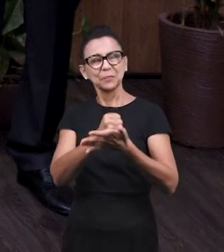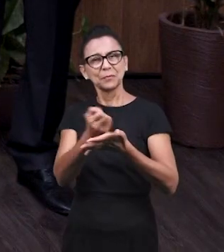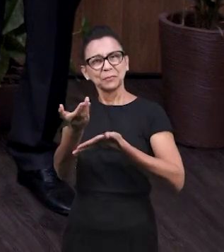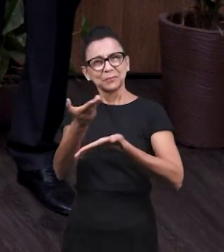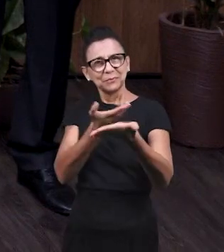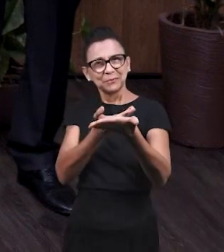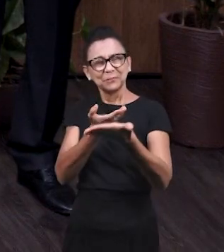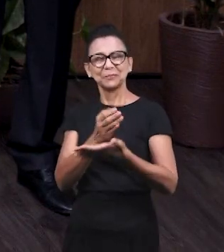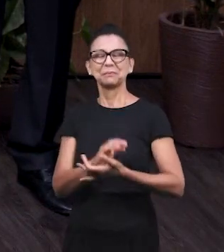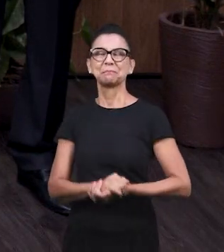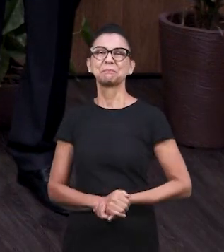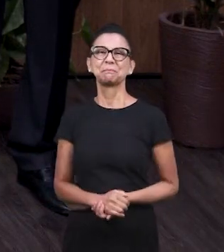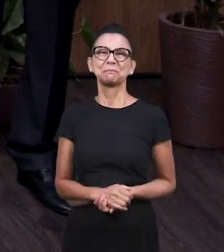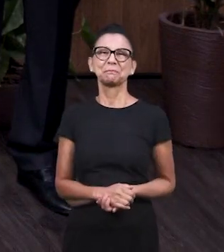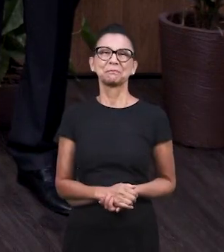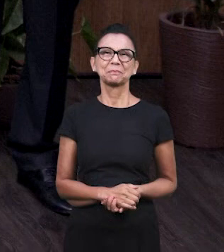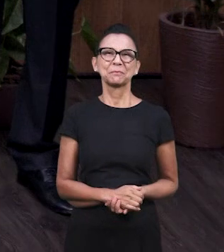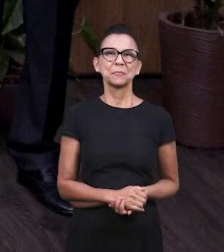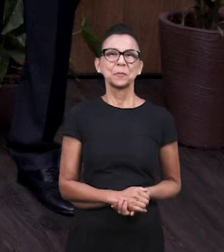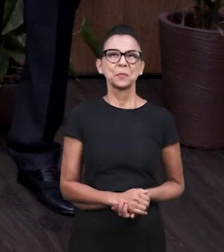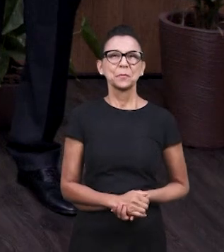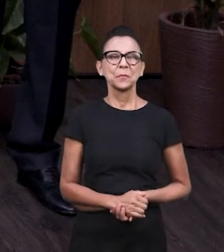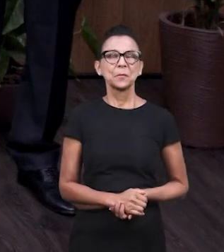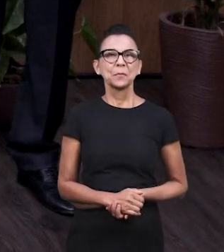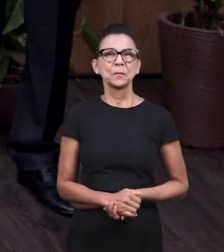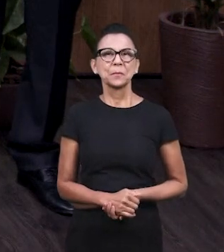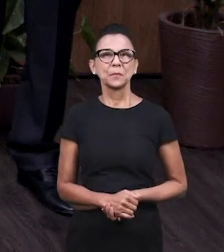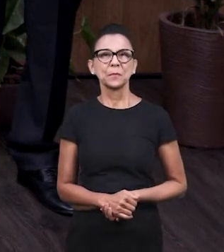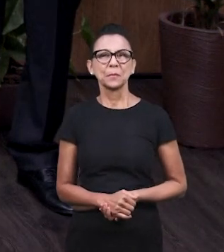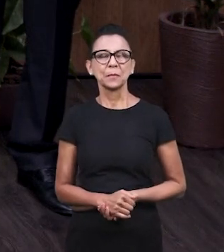Ensuite, nous allons entendre une louange.